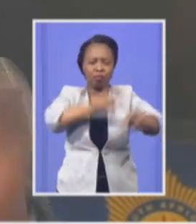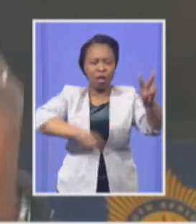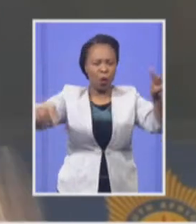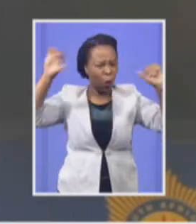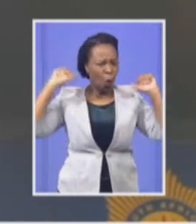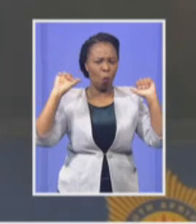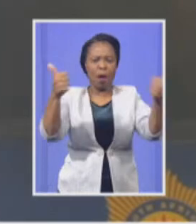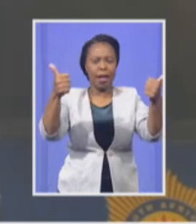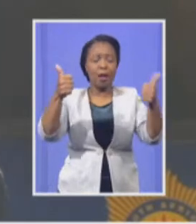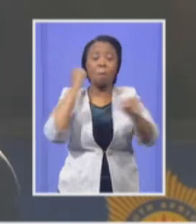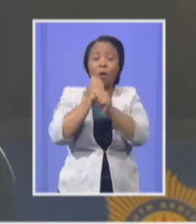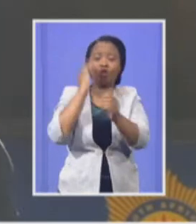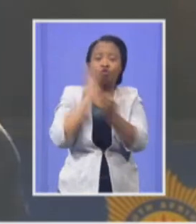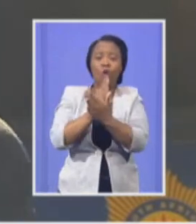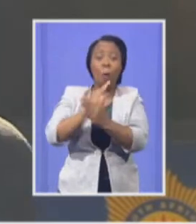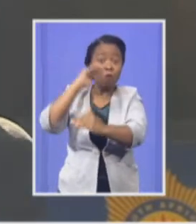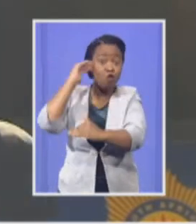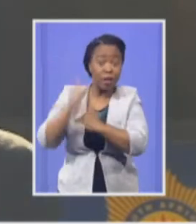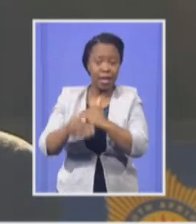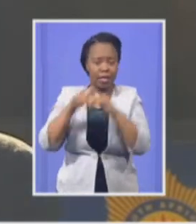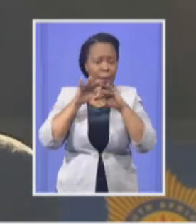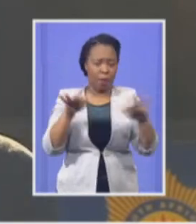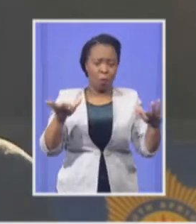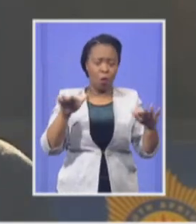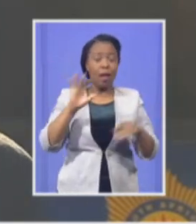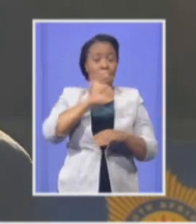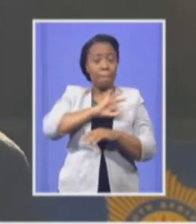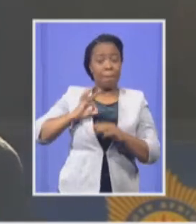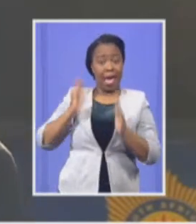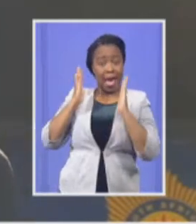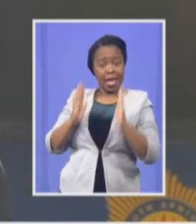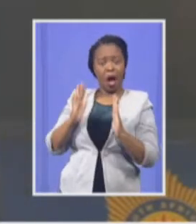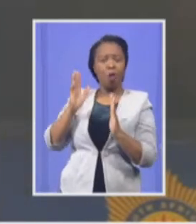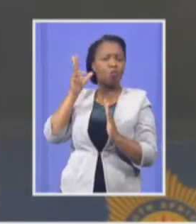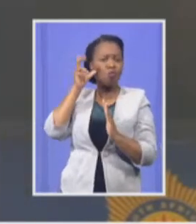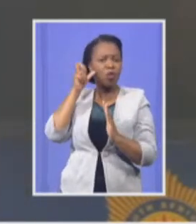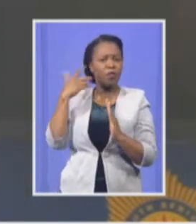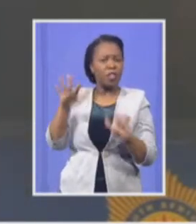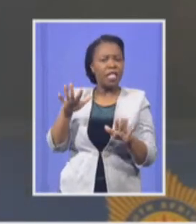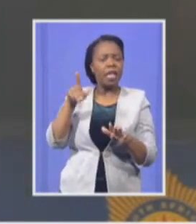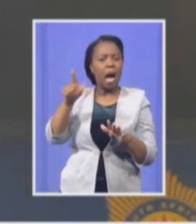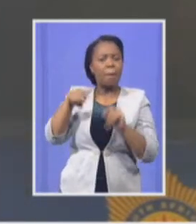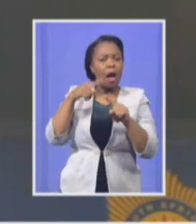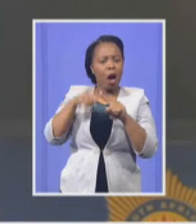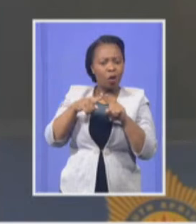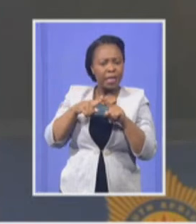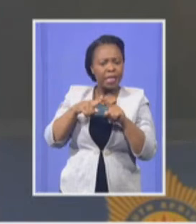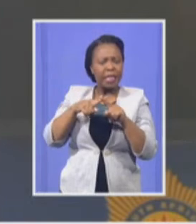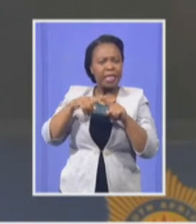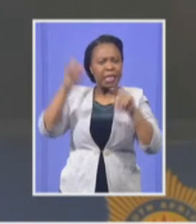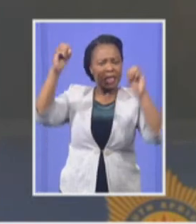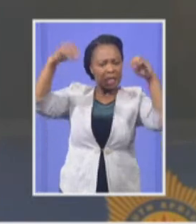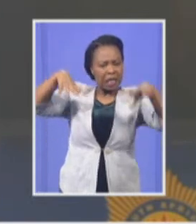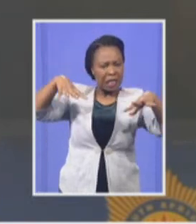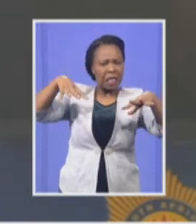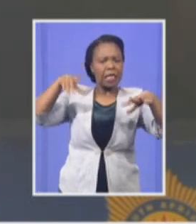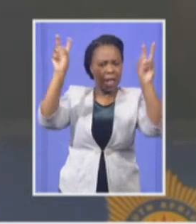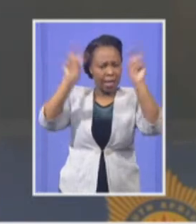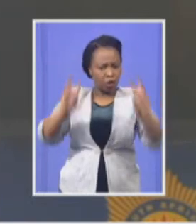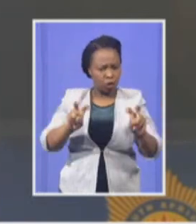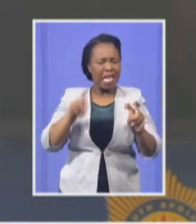sivikele abantu. Ngizwile kumeya esho ngendaba zikagesi ngoba nayo leyo bumnyama